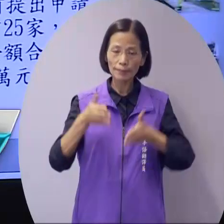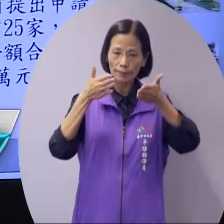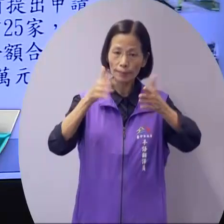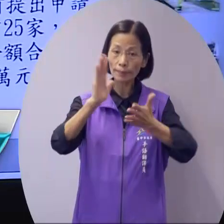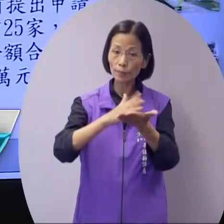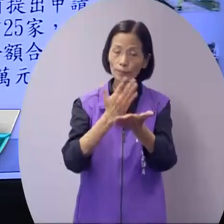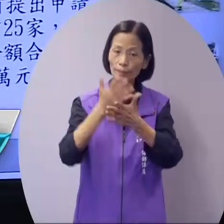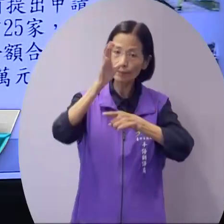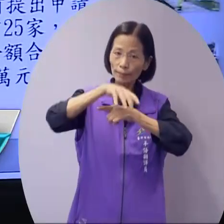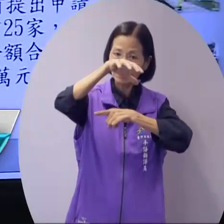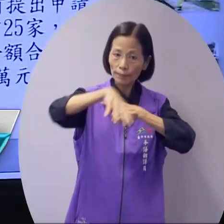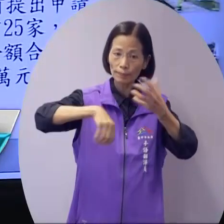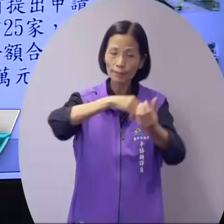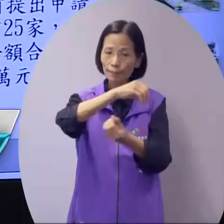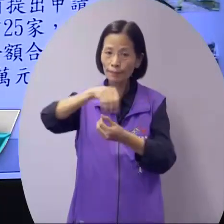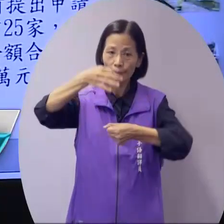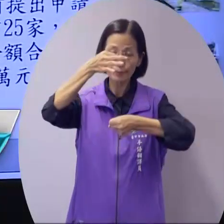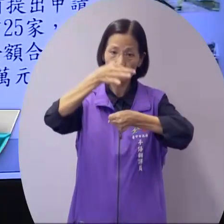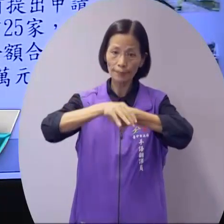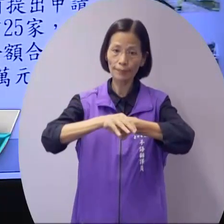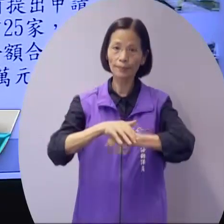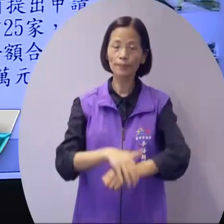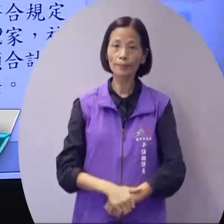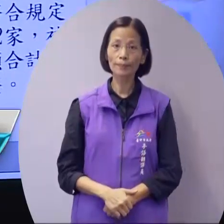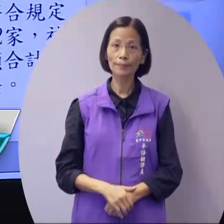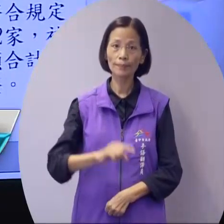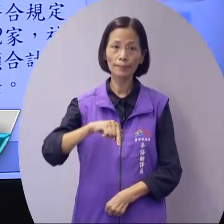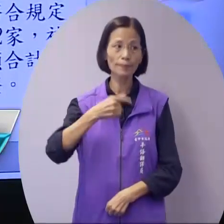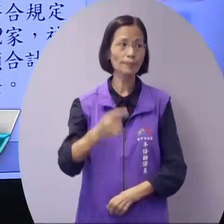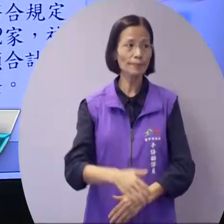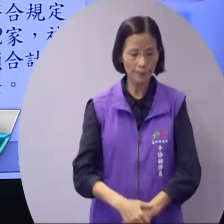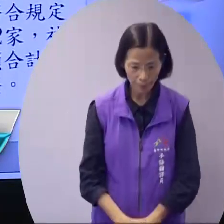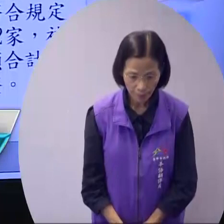减农场的营运资金的补贴部分。好，下一张。